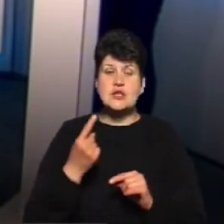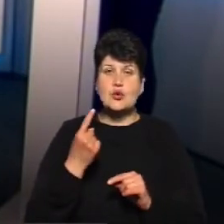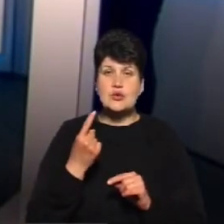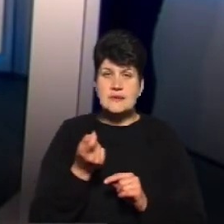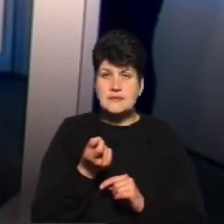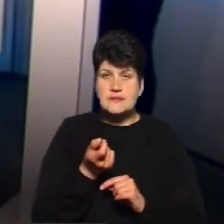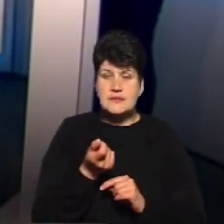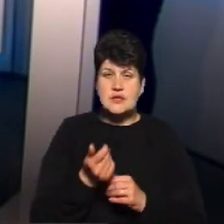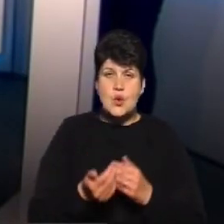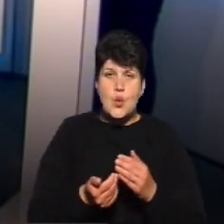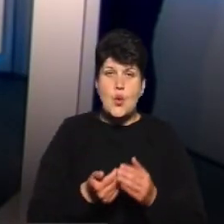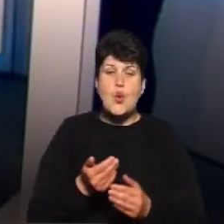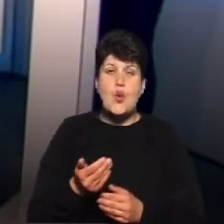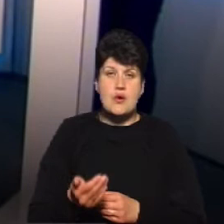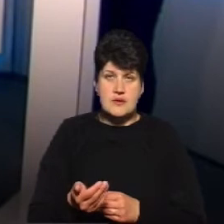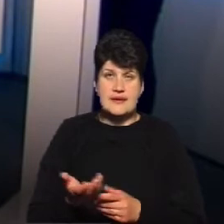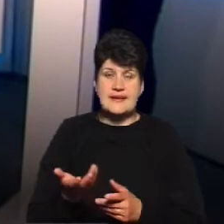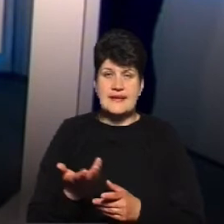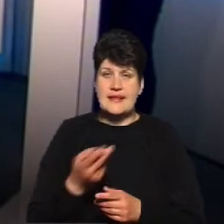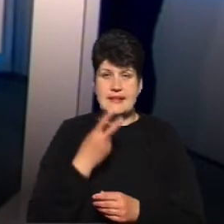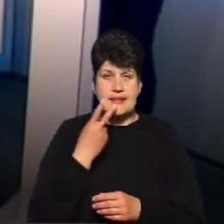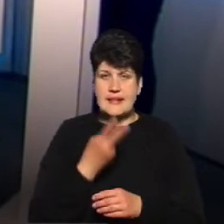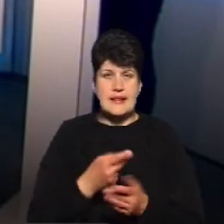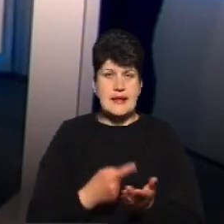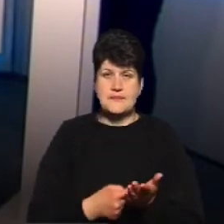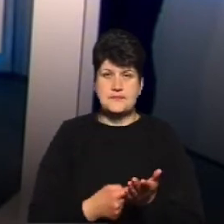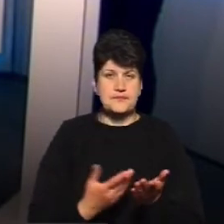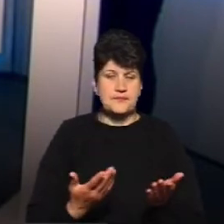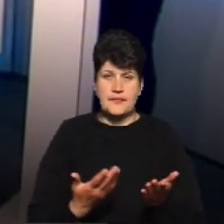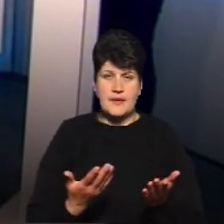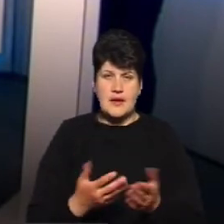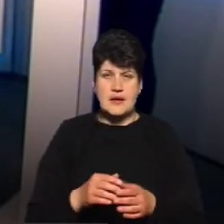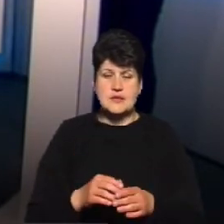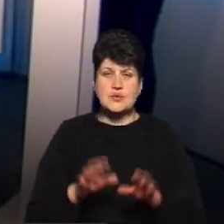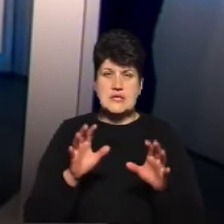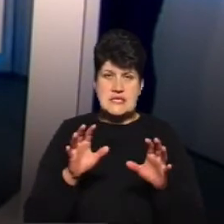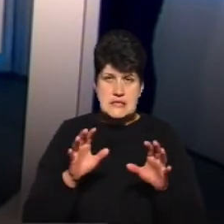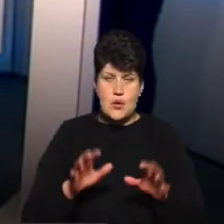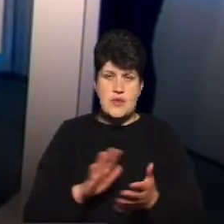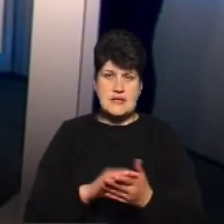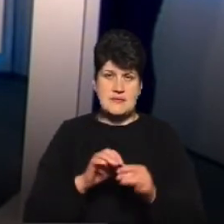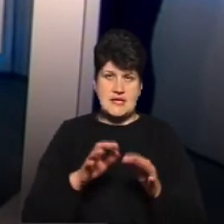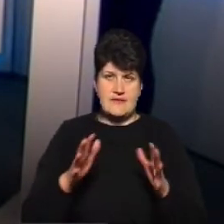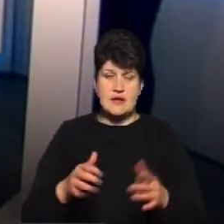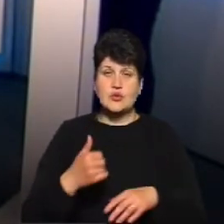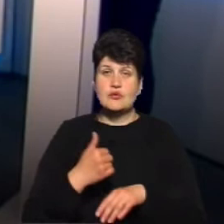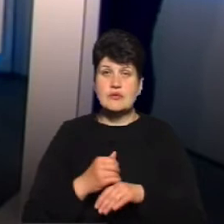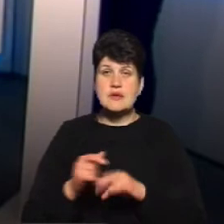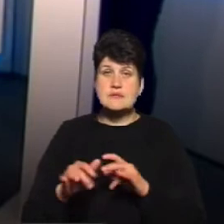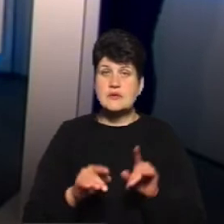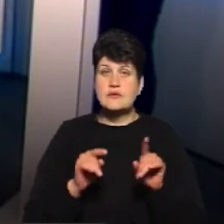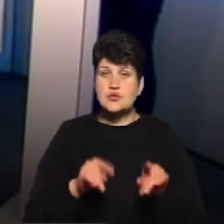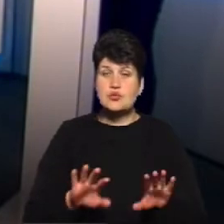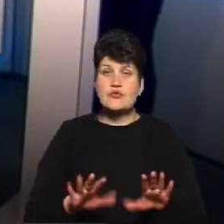який не засвідчує узаконення сміттєзвалища. Головна річ в даному випадку – це